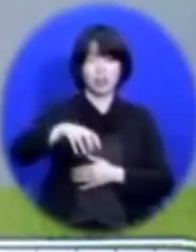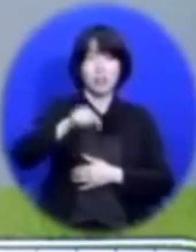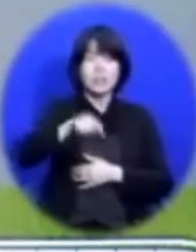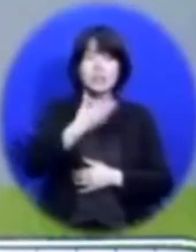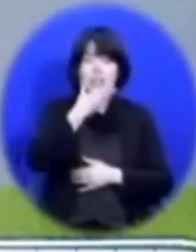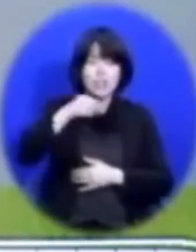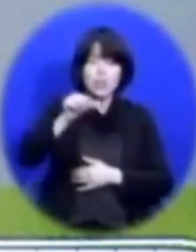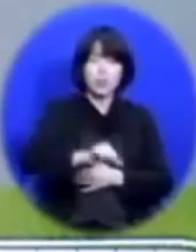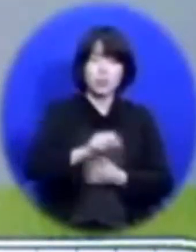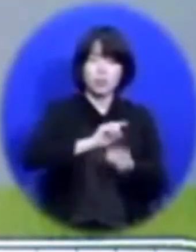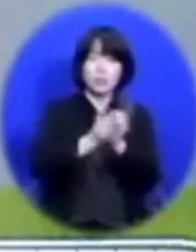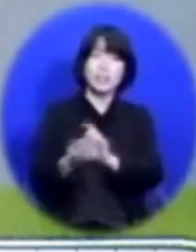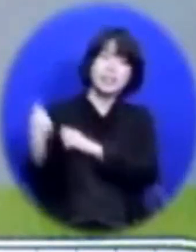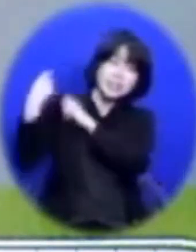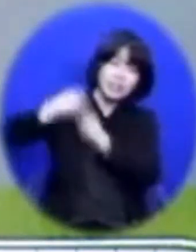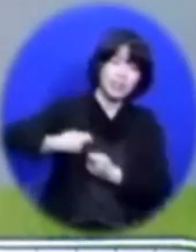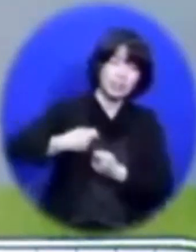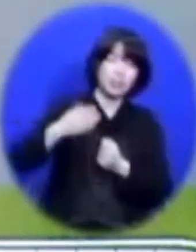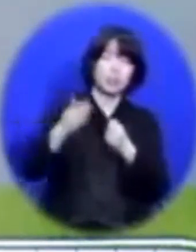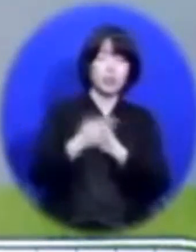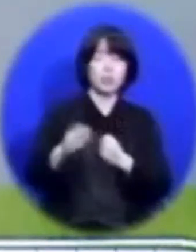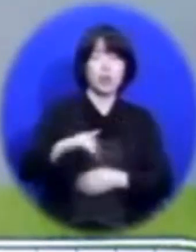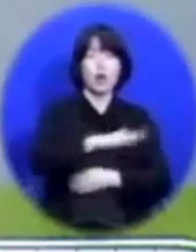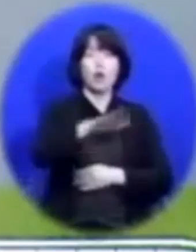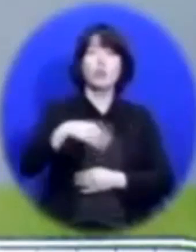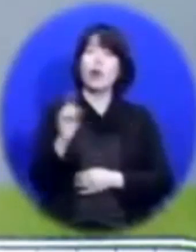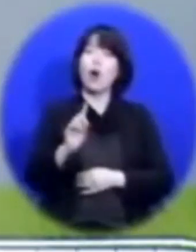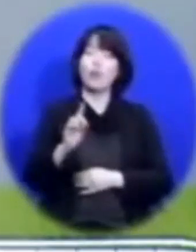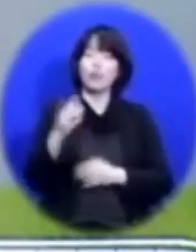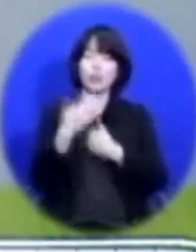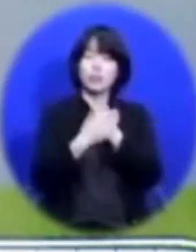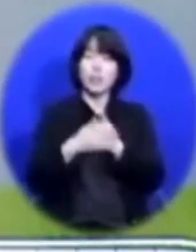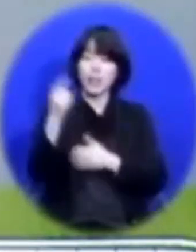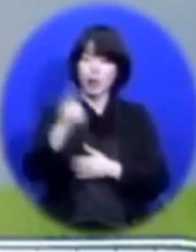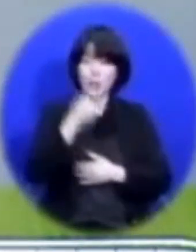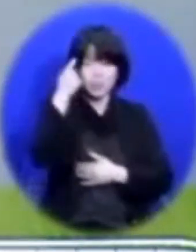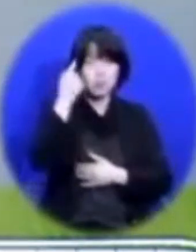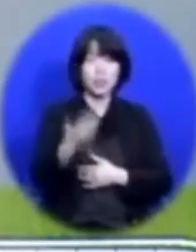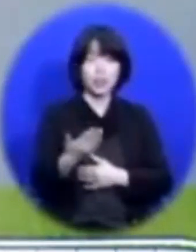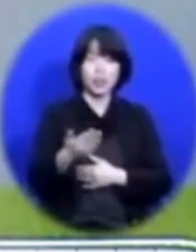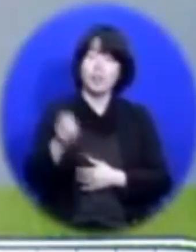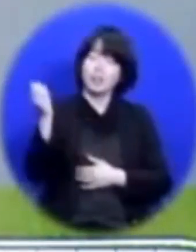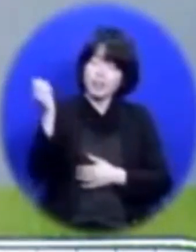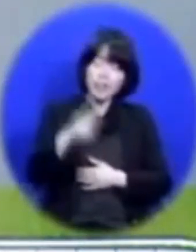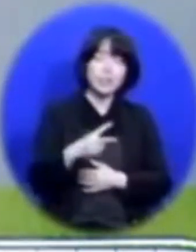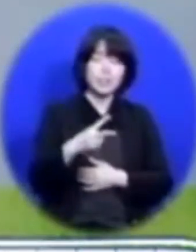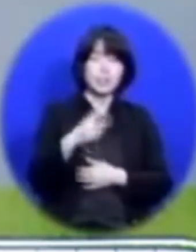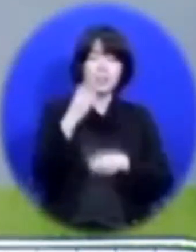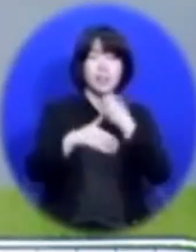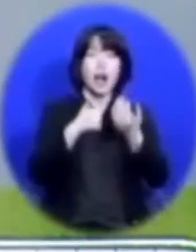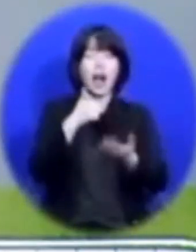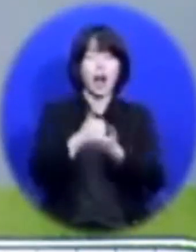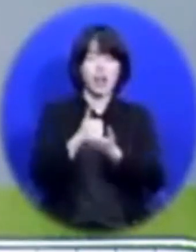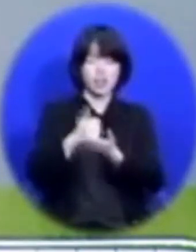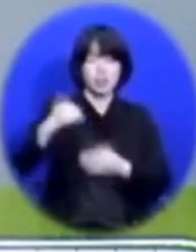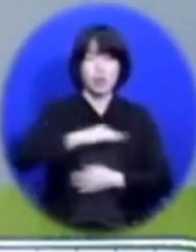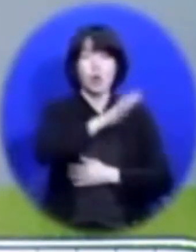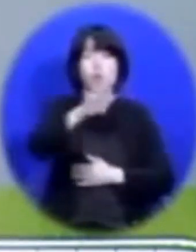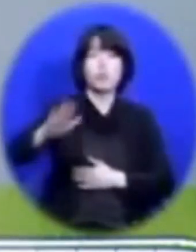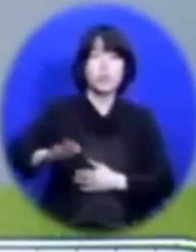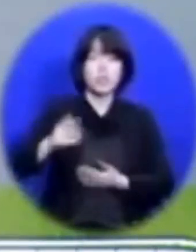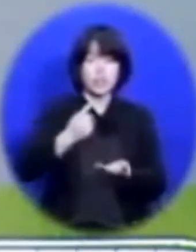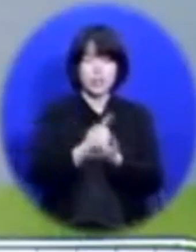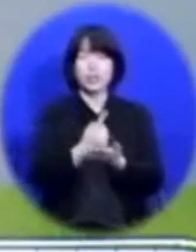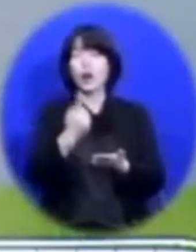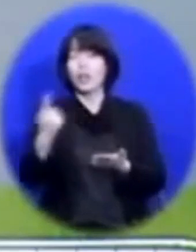십자가에서그저주를짊어지셨기에, 우리에게어떤은혜가임했습니까? 하나님께서우리를다시